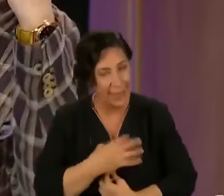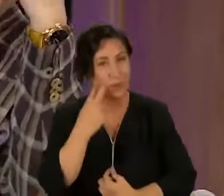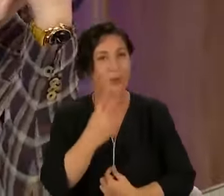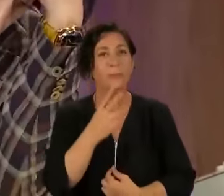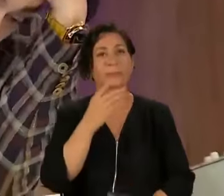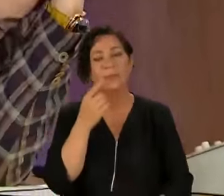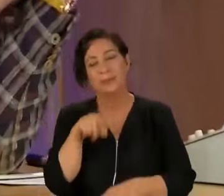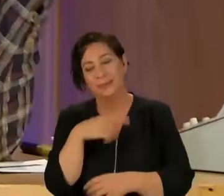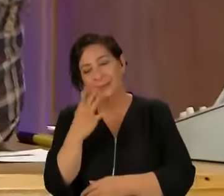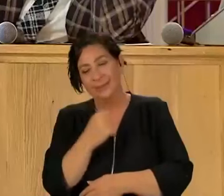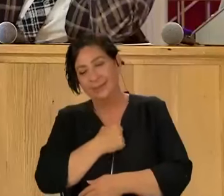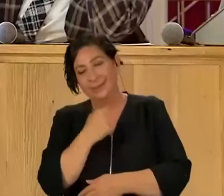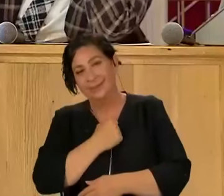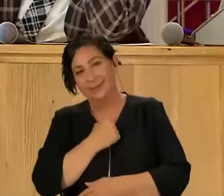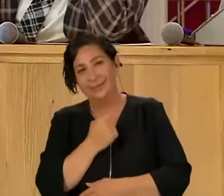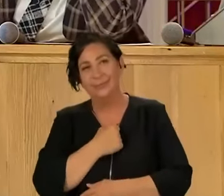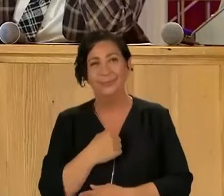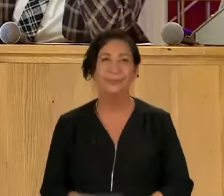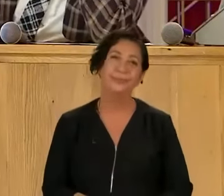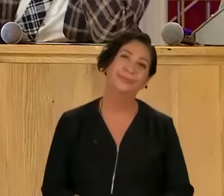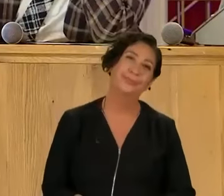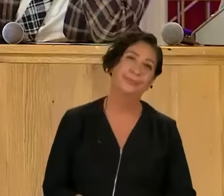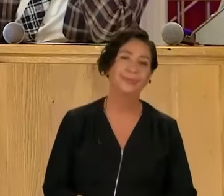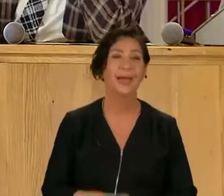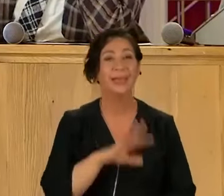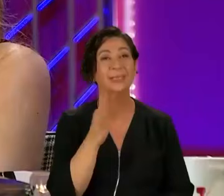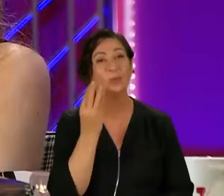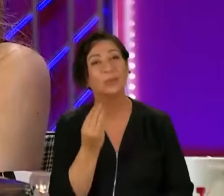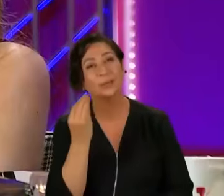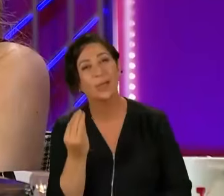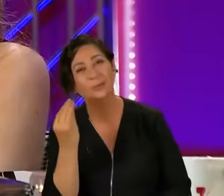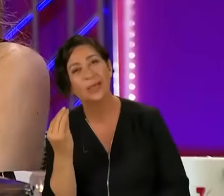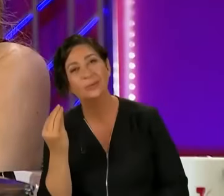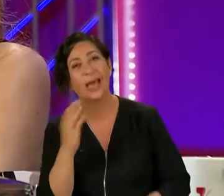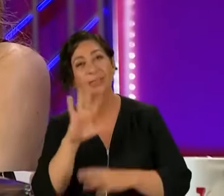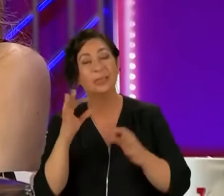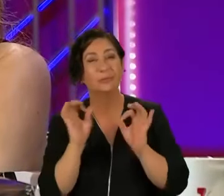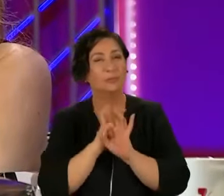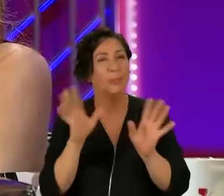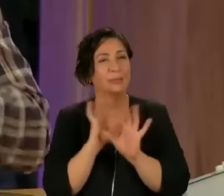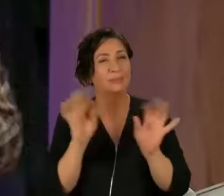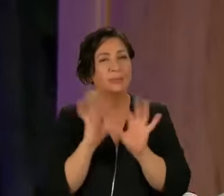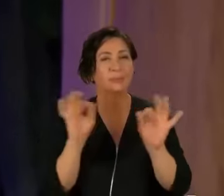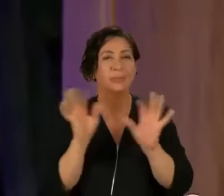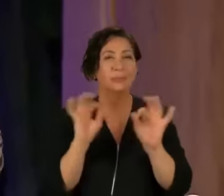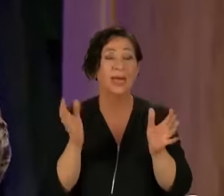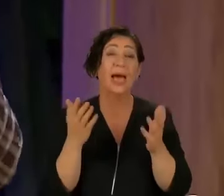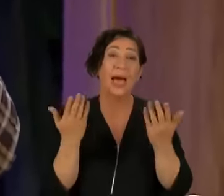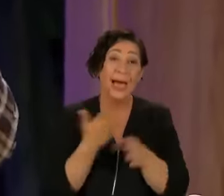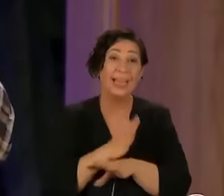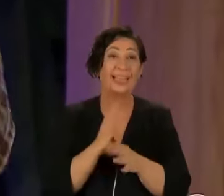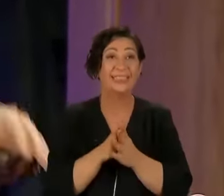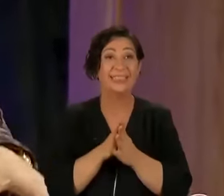süre sonra sıkılmaya başlıyoruz. Yani evet. Evet, her şeyi çok güzel, her şeyi çok saygıdeğer, her şeyi çok muhteşem.